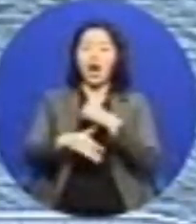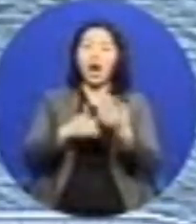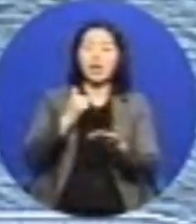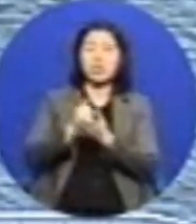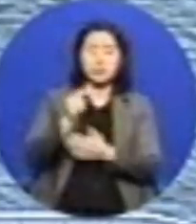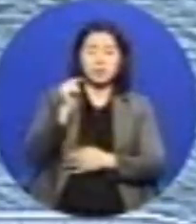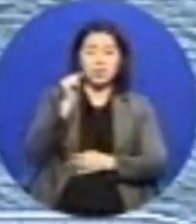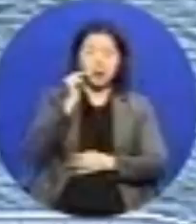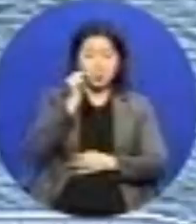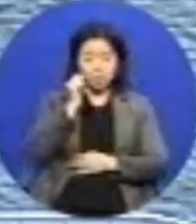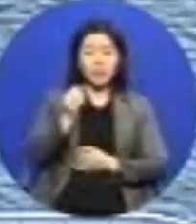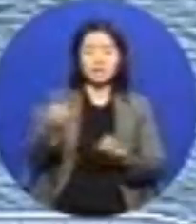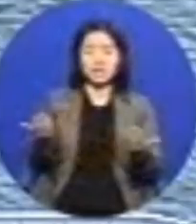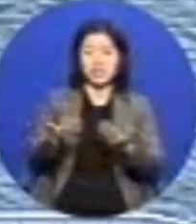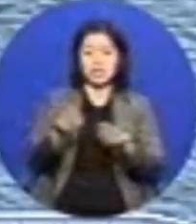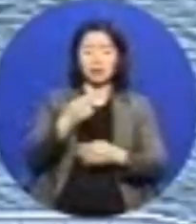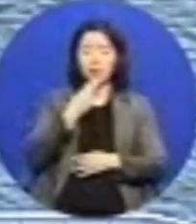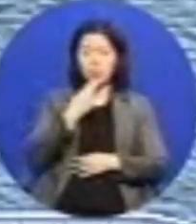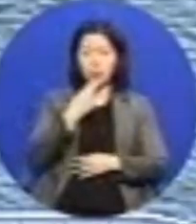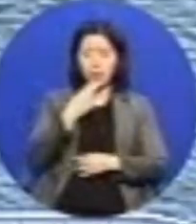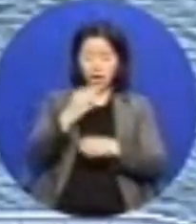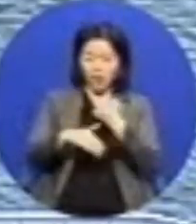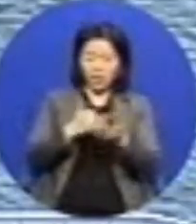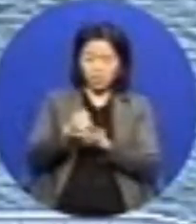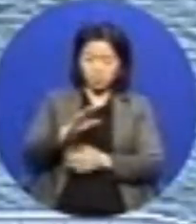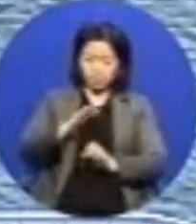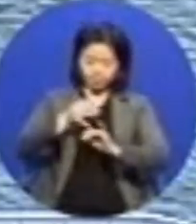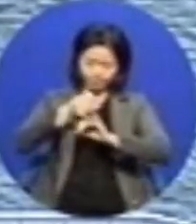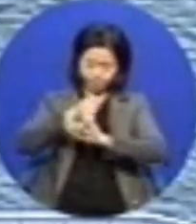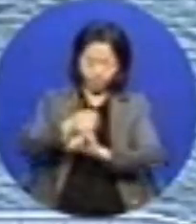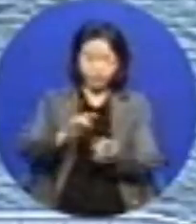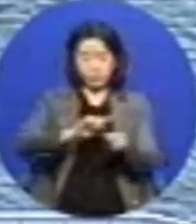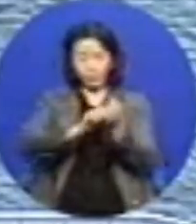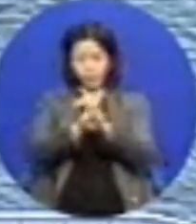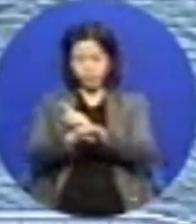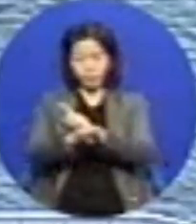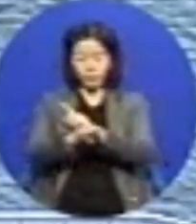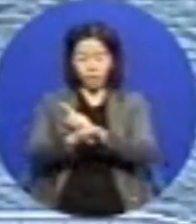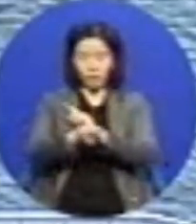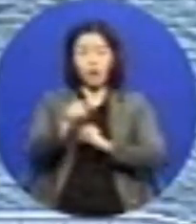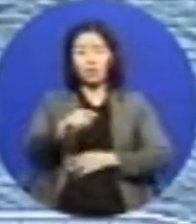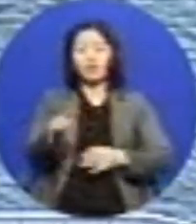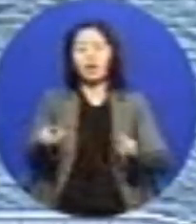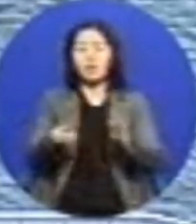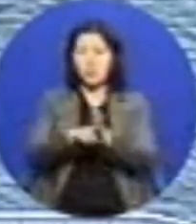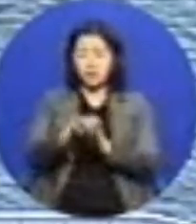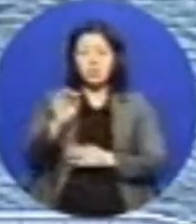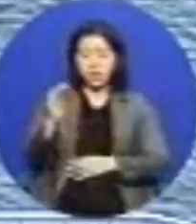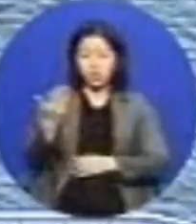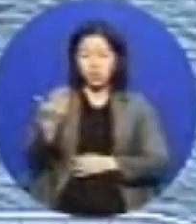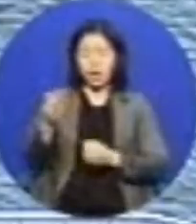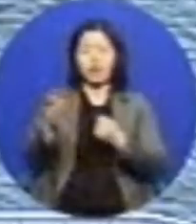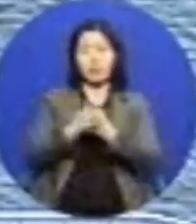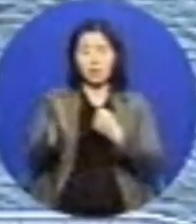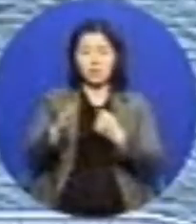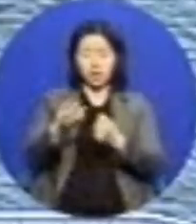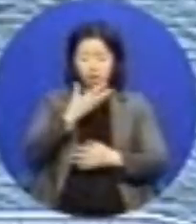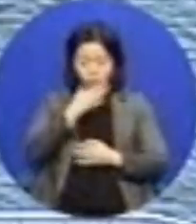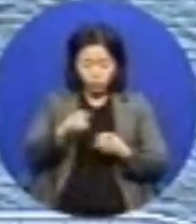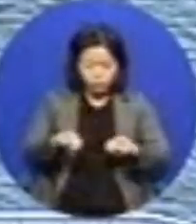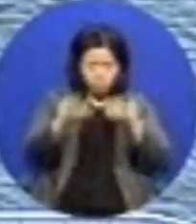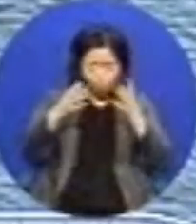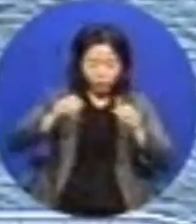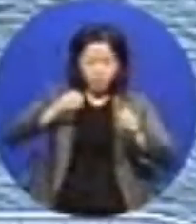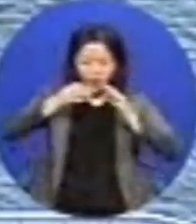일이었고 하나님은 반드시 변화시켜 주실 것이고 크게 와 믿어지고 그러니 축복이 막 터져 나오는